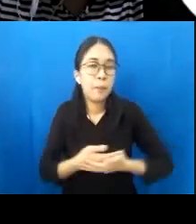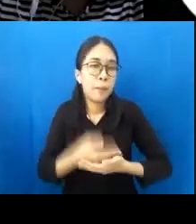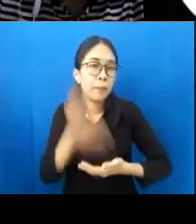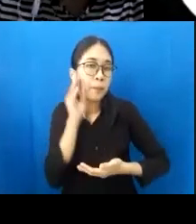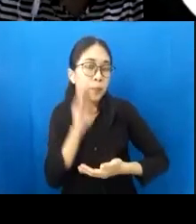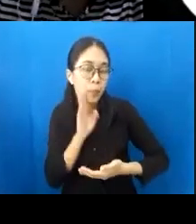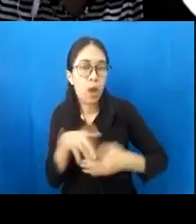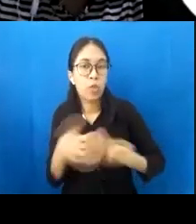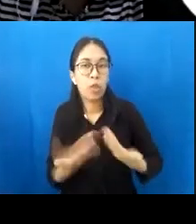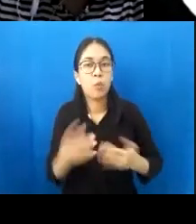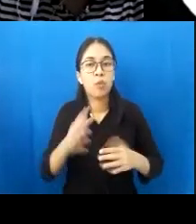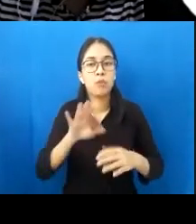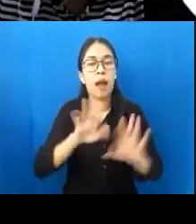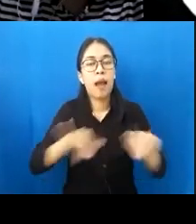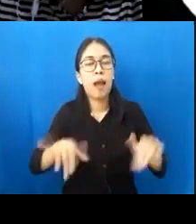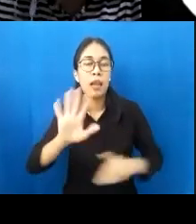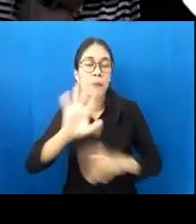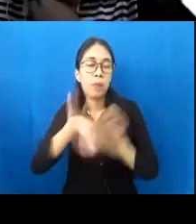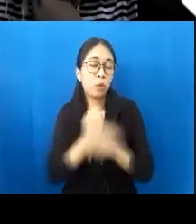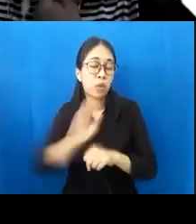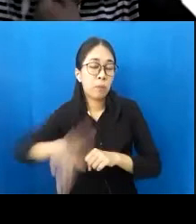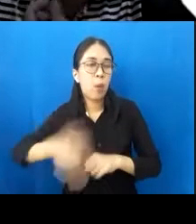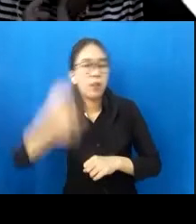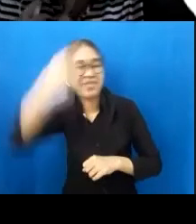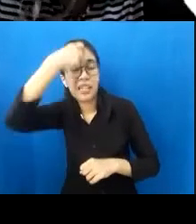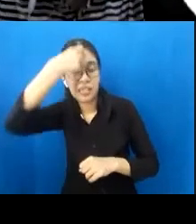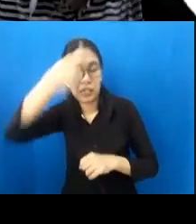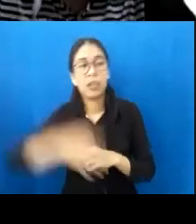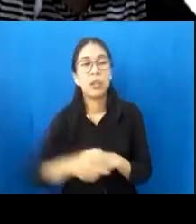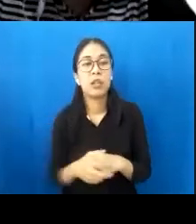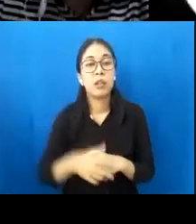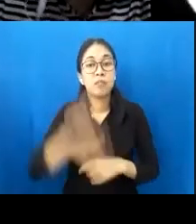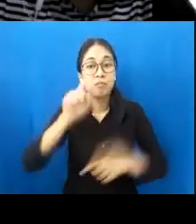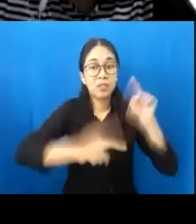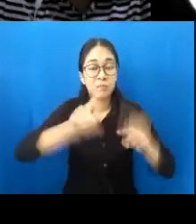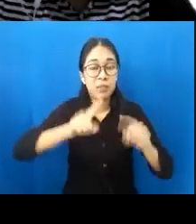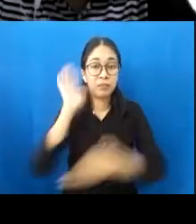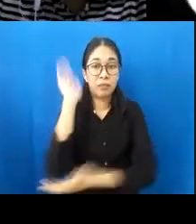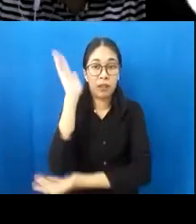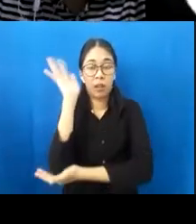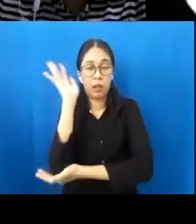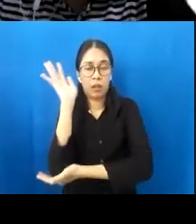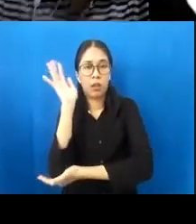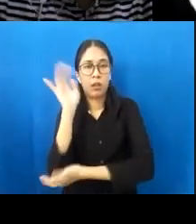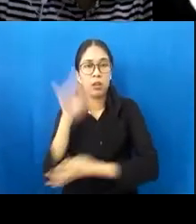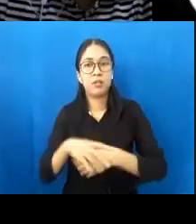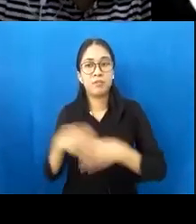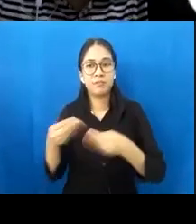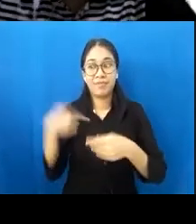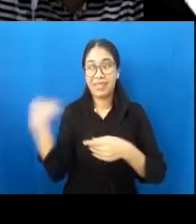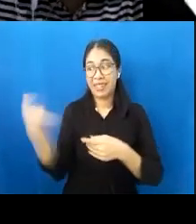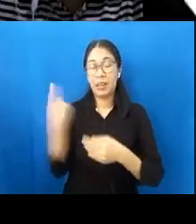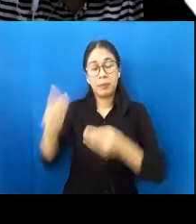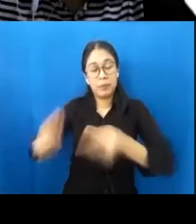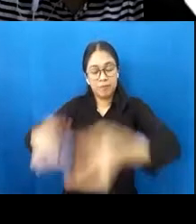balita sakit, ya, yang kemudian di setiap pemaparan itu kami diberikan kesempatan, ya,